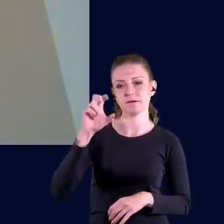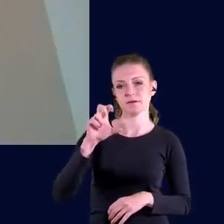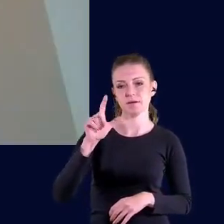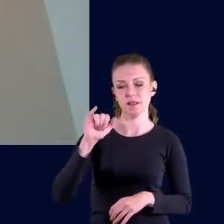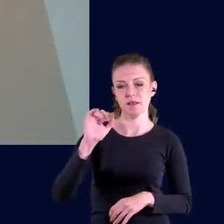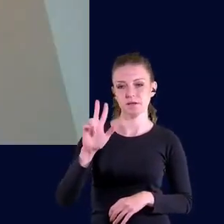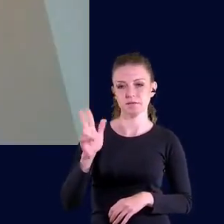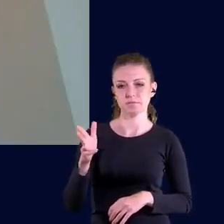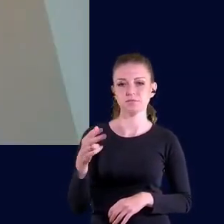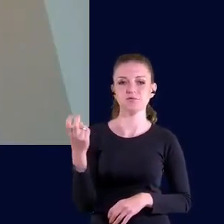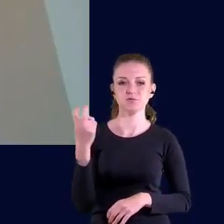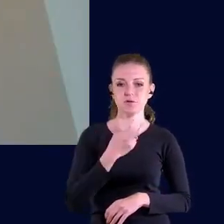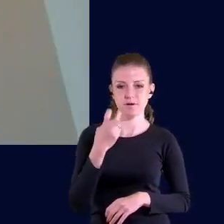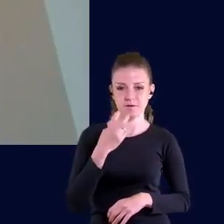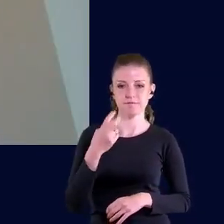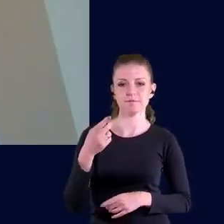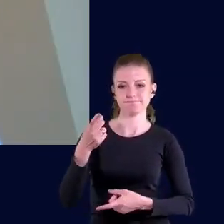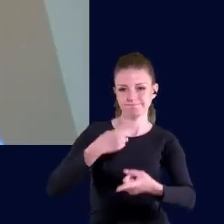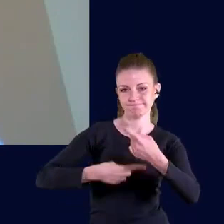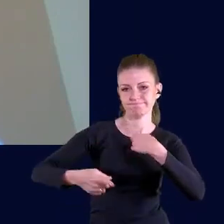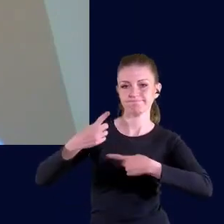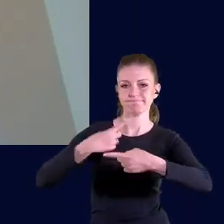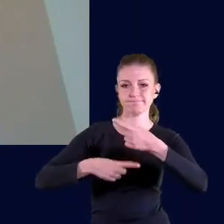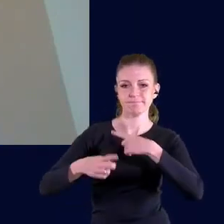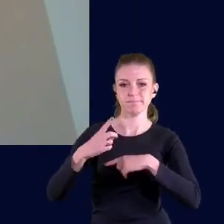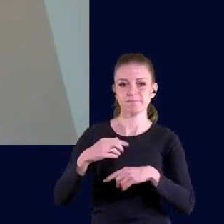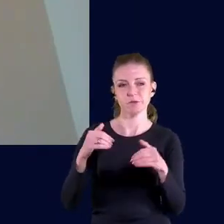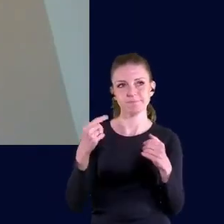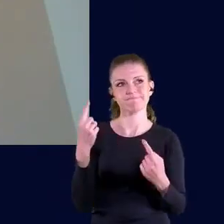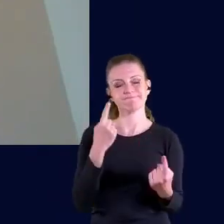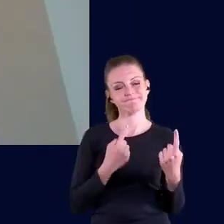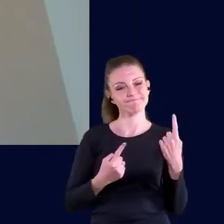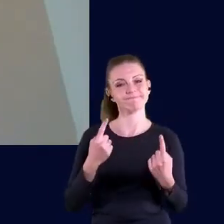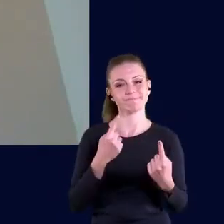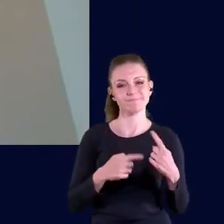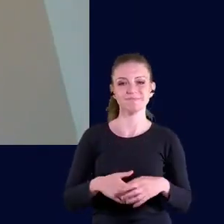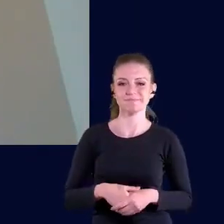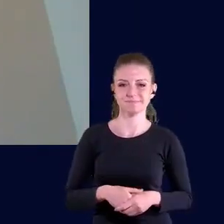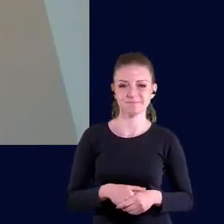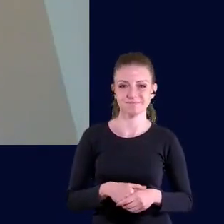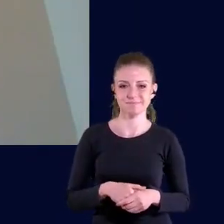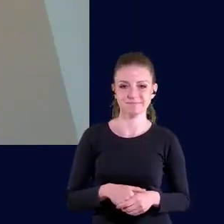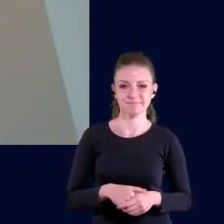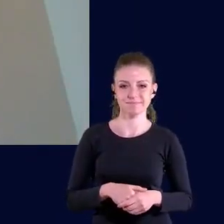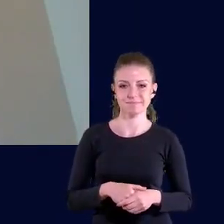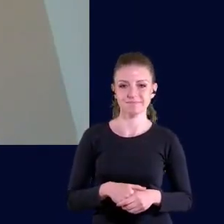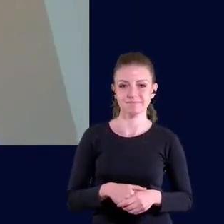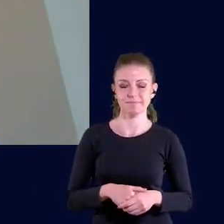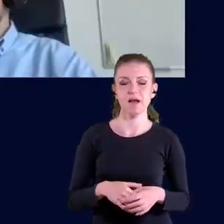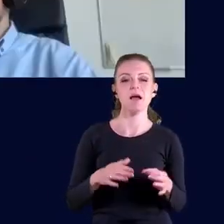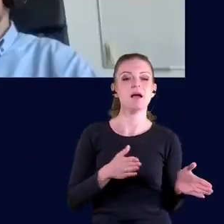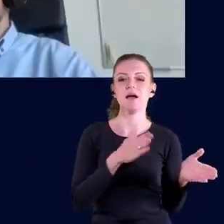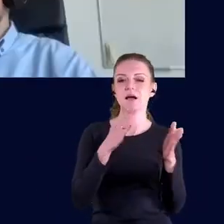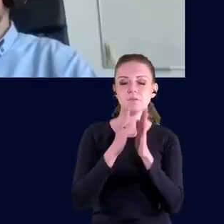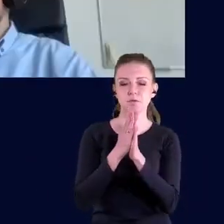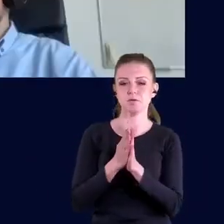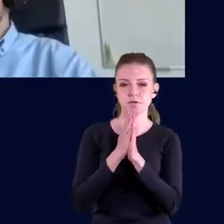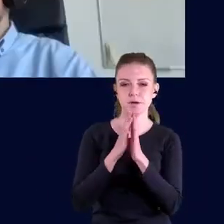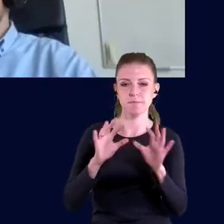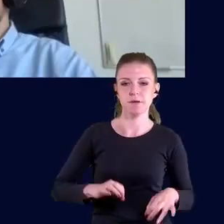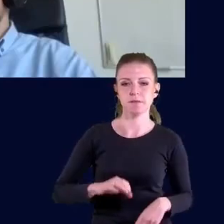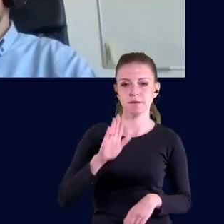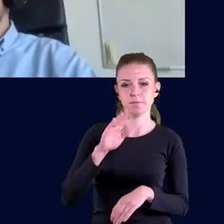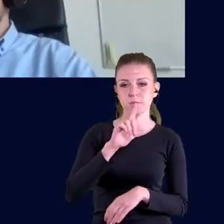za wnioski które dają do myślenia Oczywiście teraz prosiłabym bardzo pana Błażeja